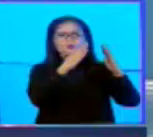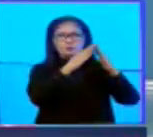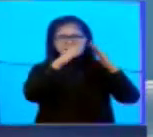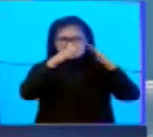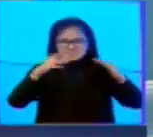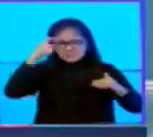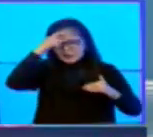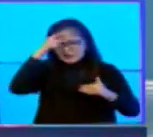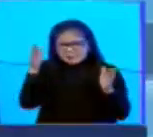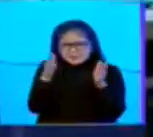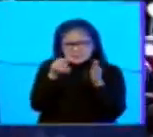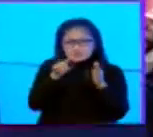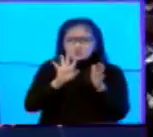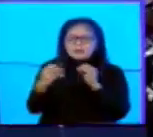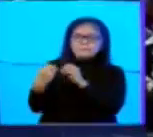corona.